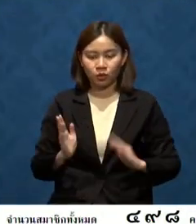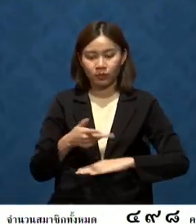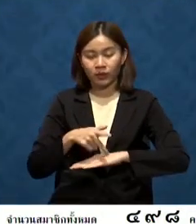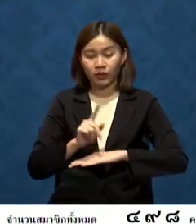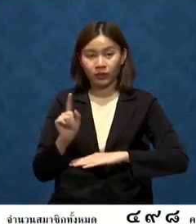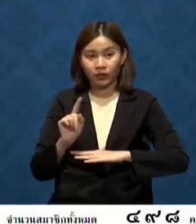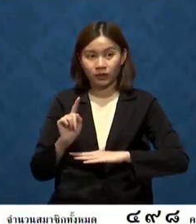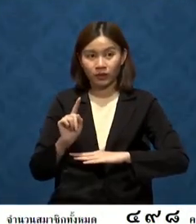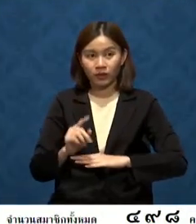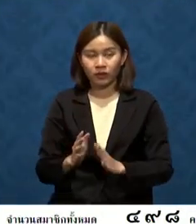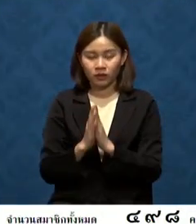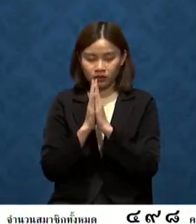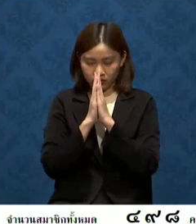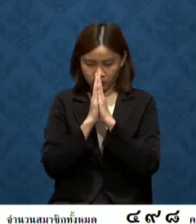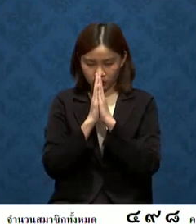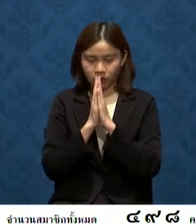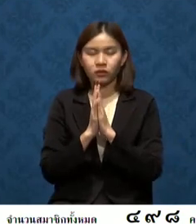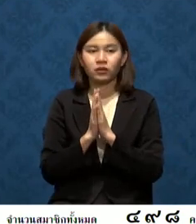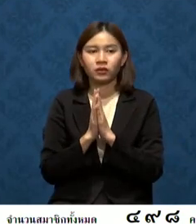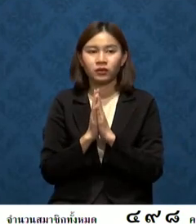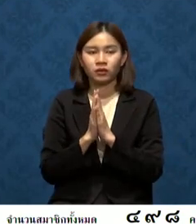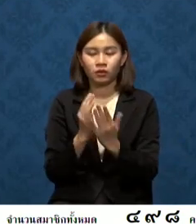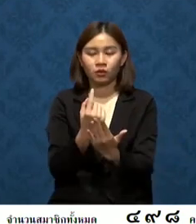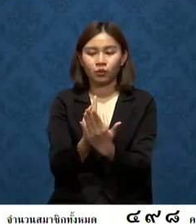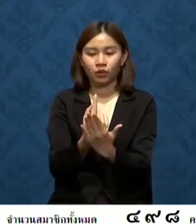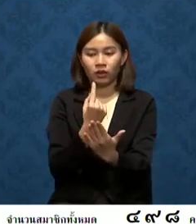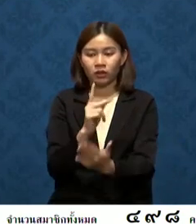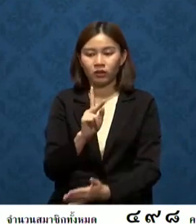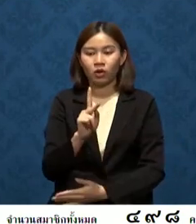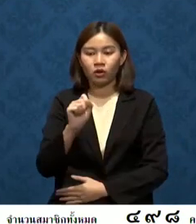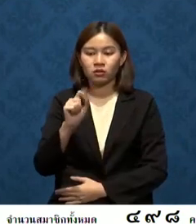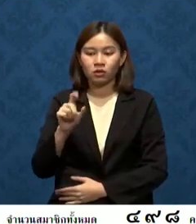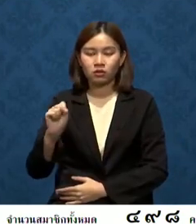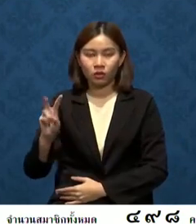แล้วก็ขอสวัสดีทางผู้แทนกสส